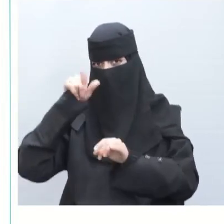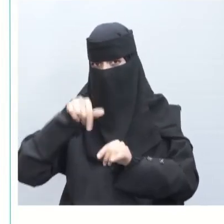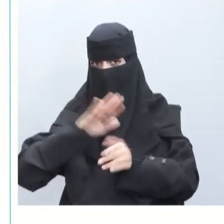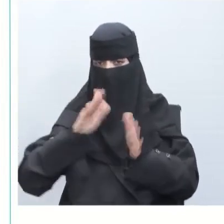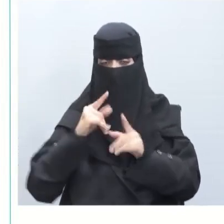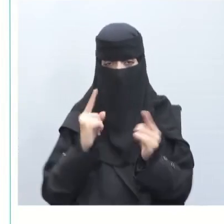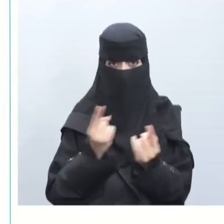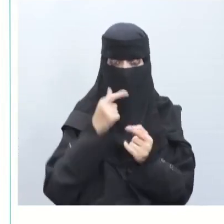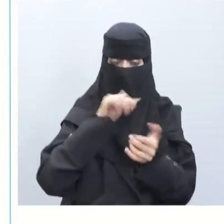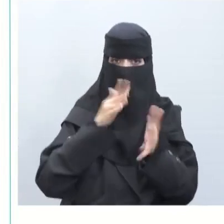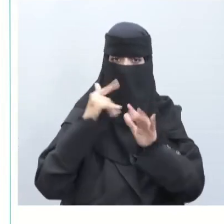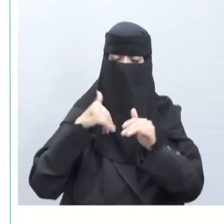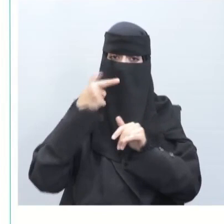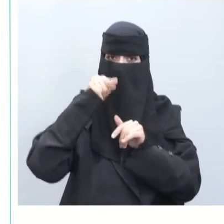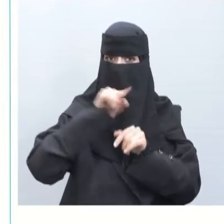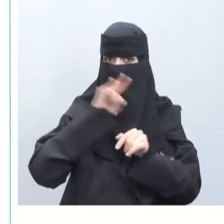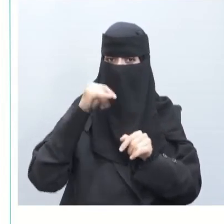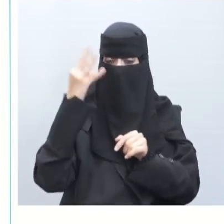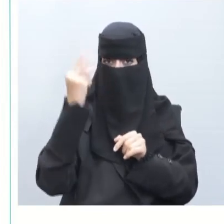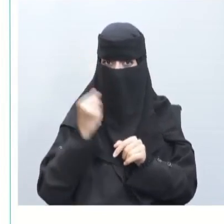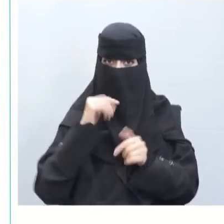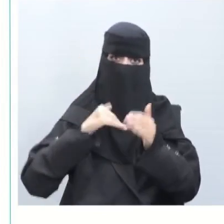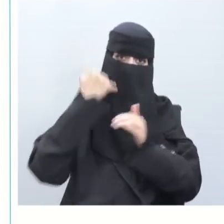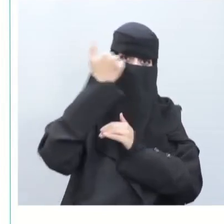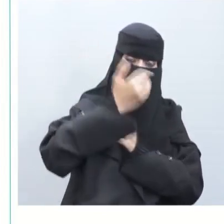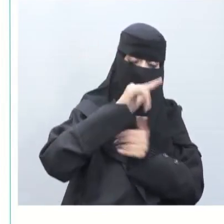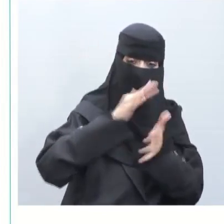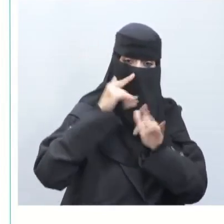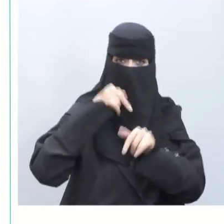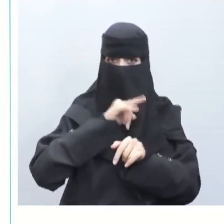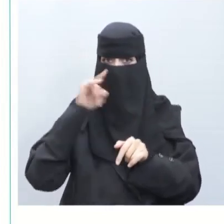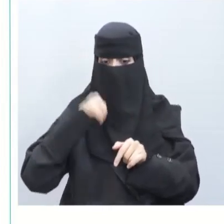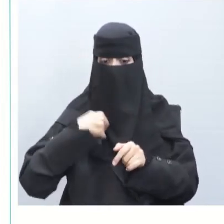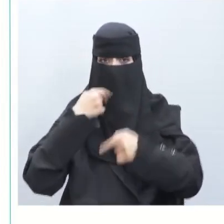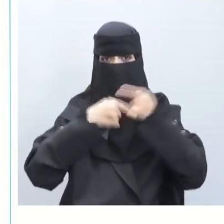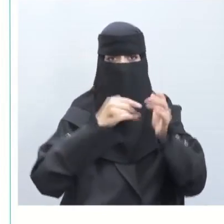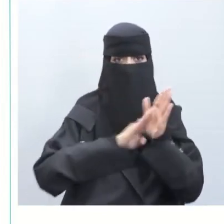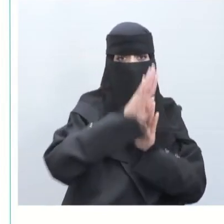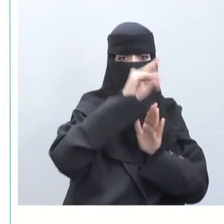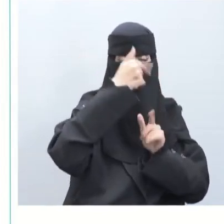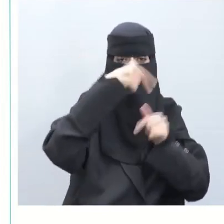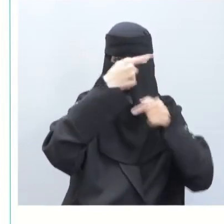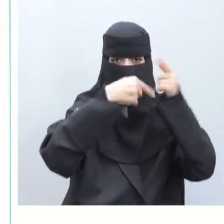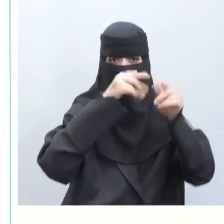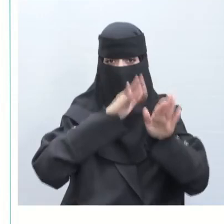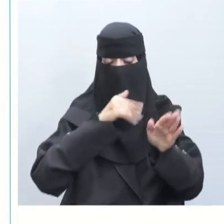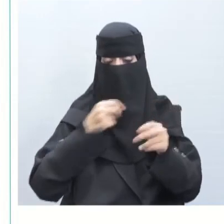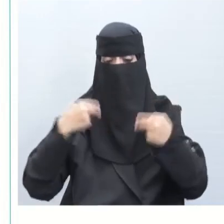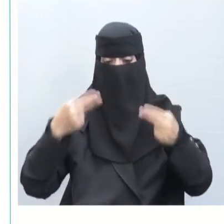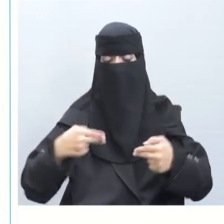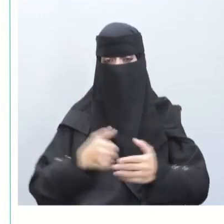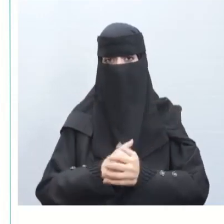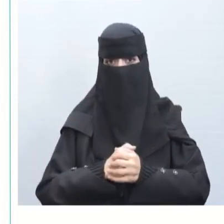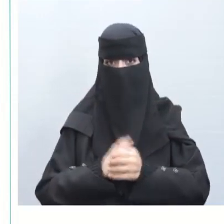عاديه ولكن قد تكون غير محسوبه وبالتالي قد تكون غير مستدامه تؤثر على استمرار الفعاليه